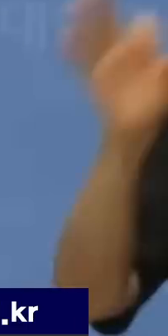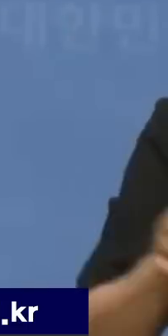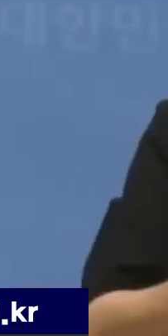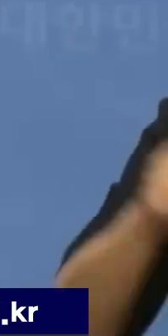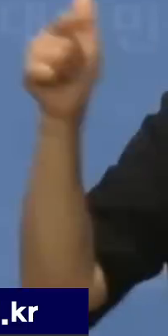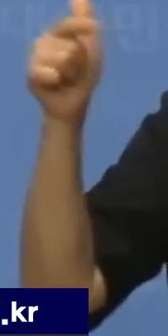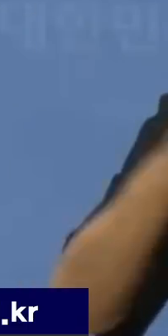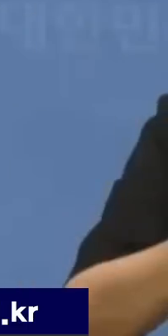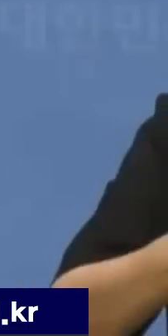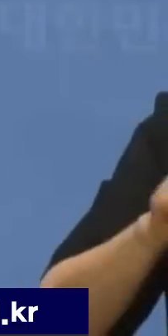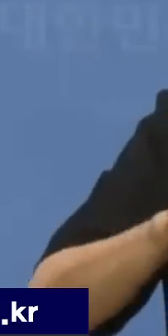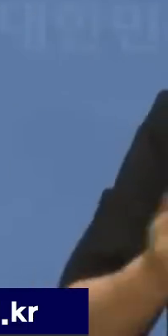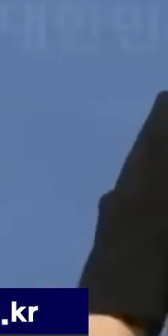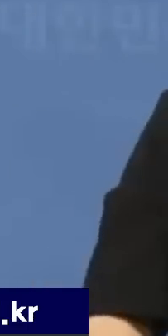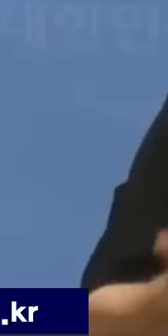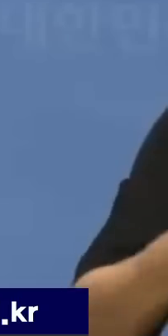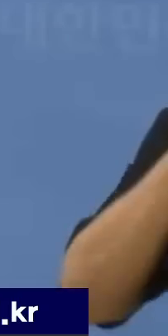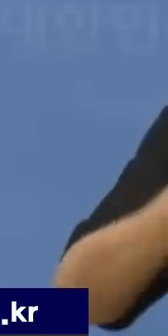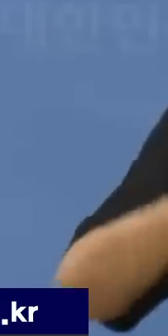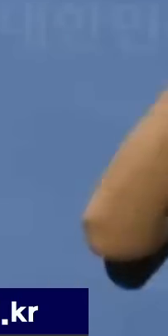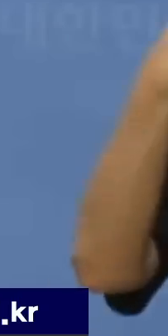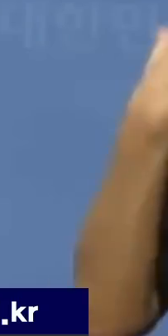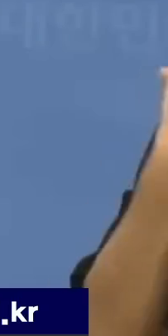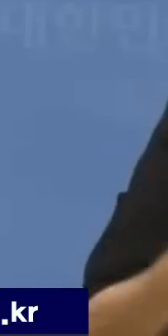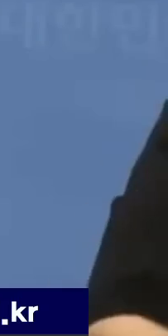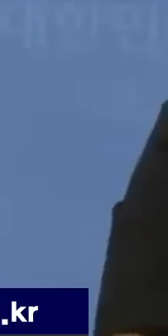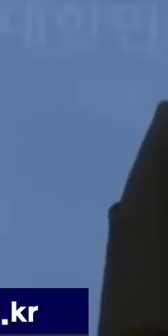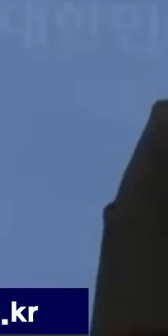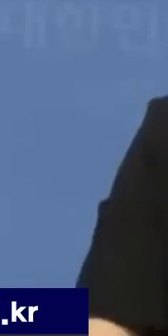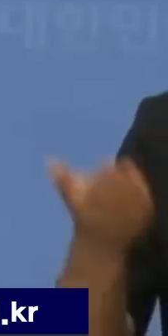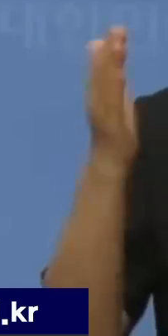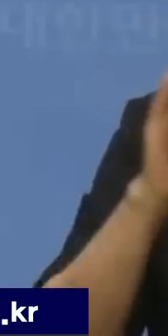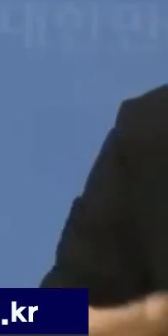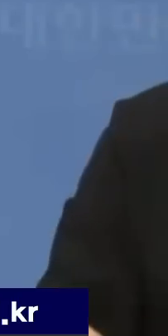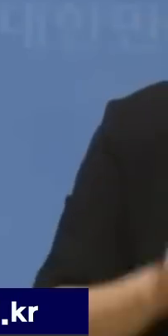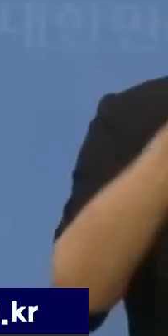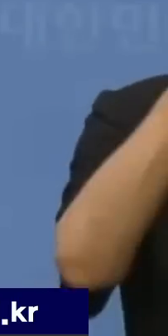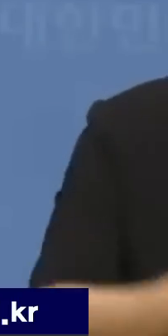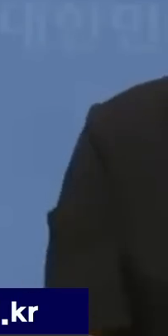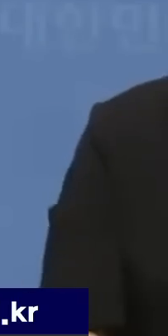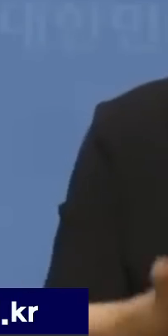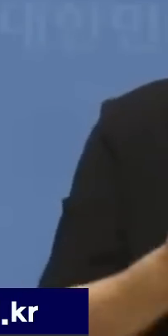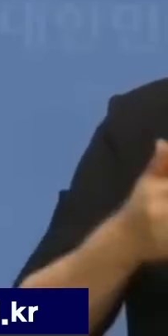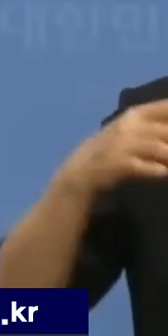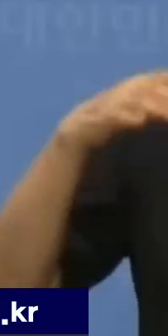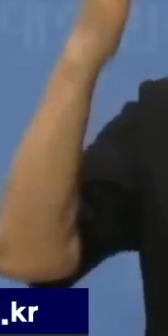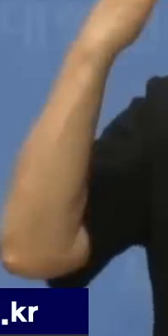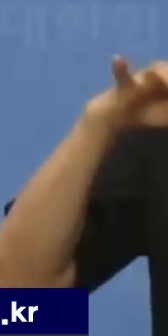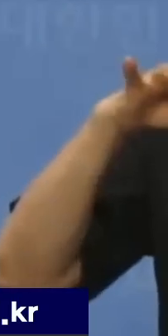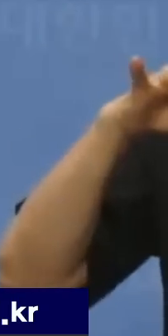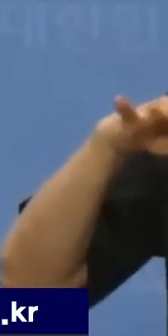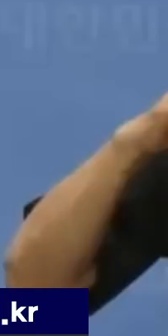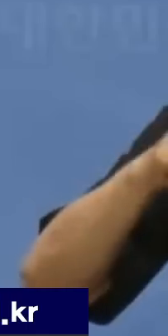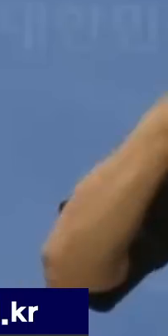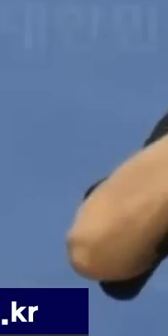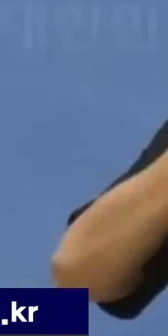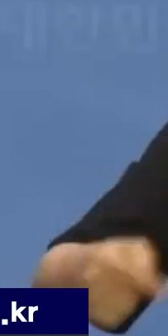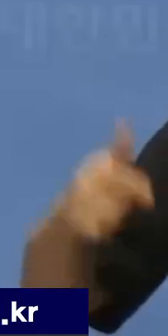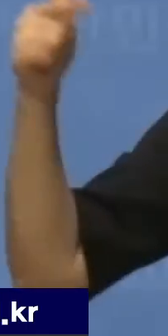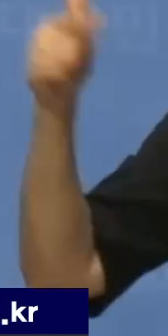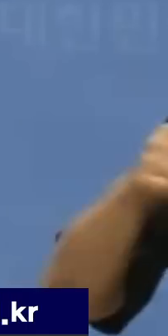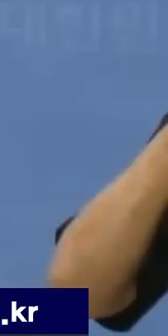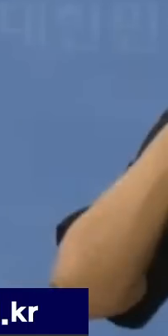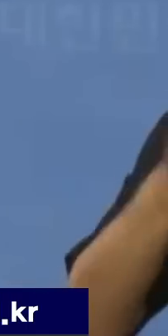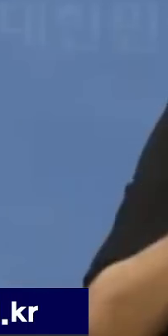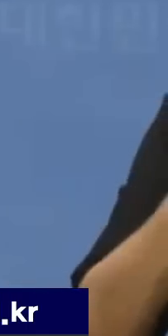올리며 먼저 비중을 최대로 끌어올린 윤석열 정부 그런데도 역대 최대한전 적자는 줄어들 줄을 모릅니다